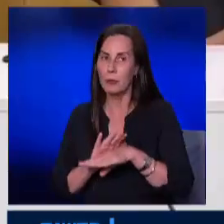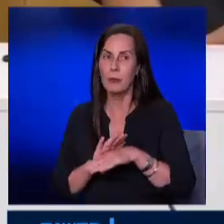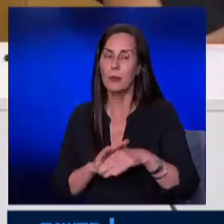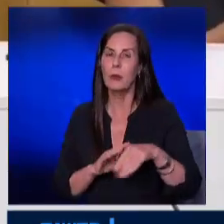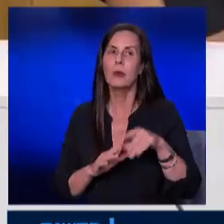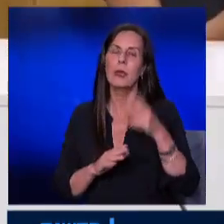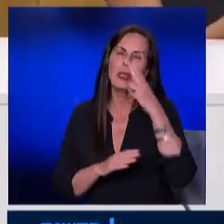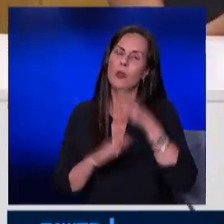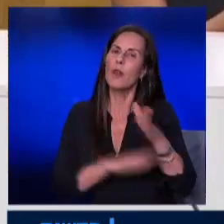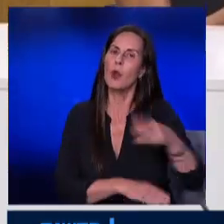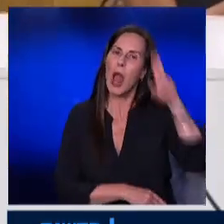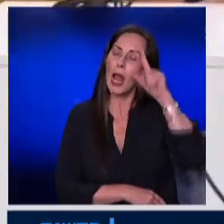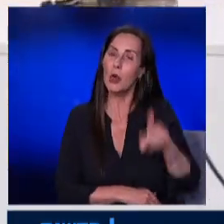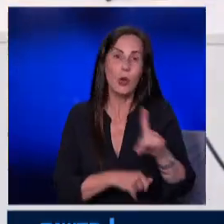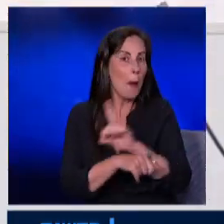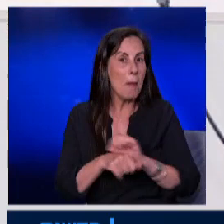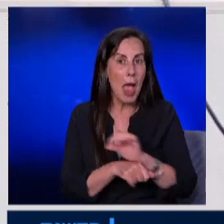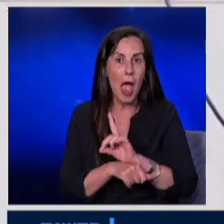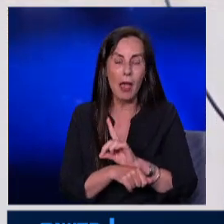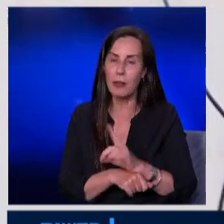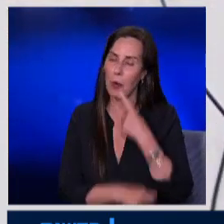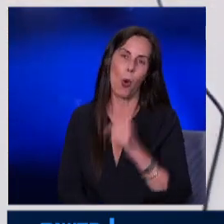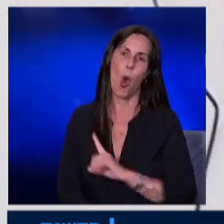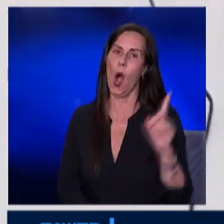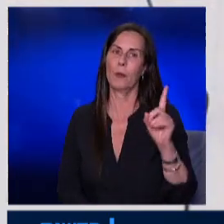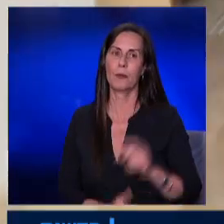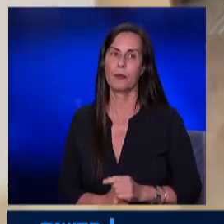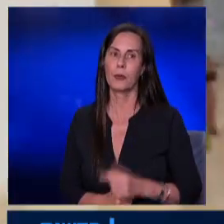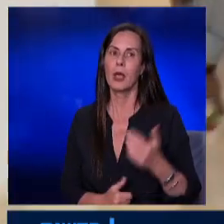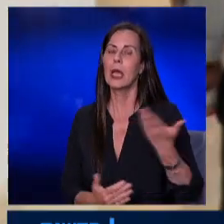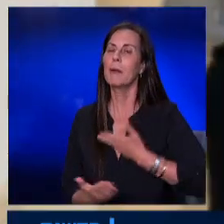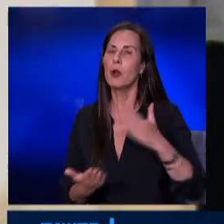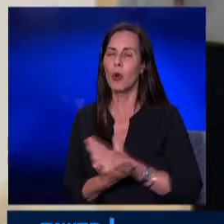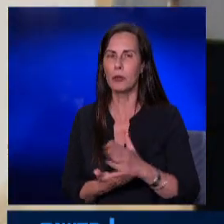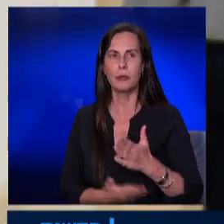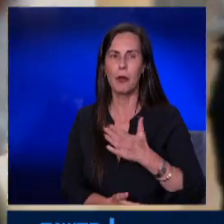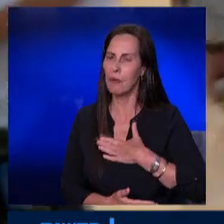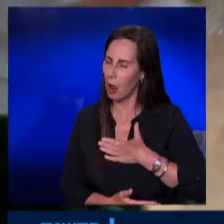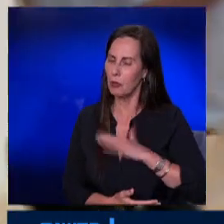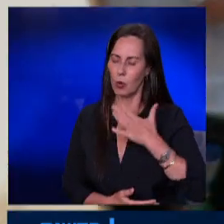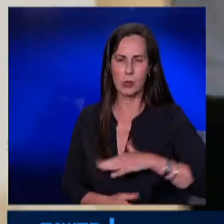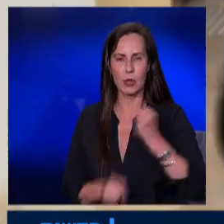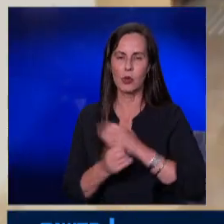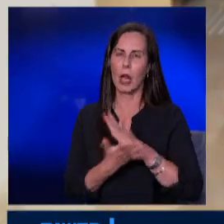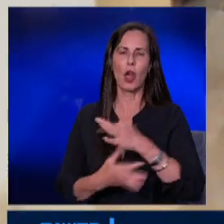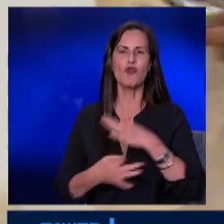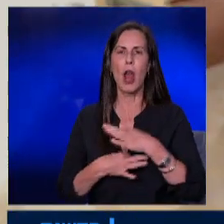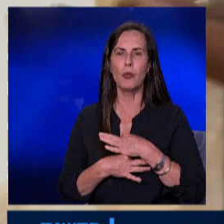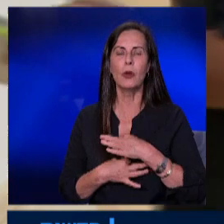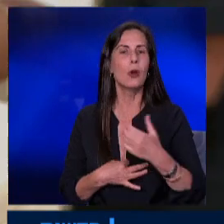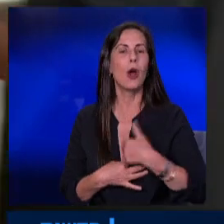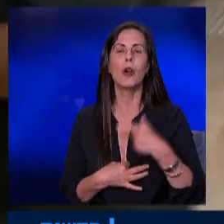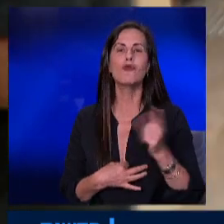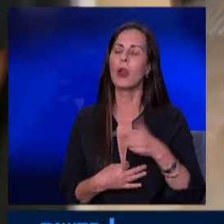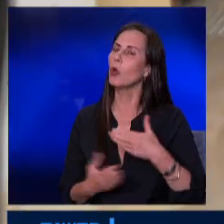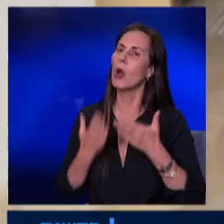לפנות לאופוזיציה. בינתיים נתקלו בסירוב. קיבלנו החלטה, ואני בעד לעמוד בהחלטות שלנו, שאנחנו לא נושיט